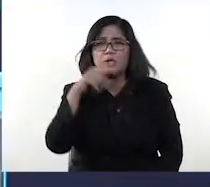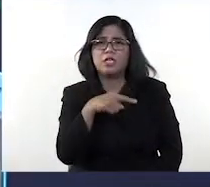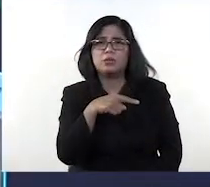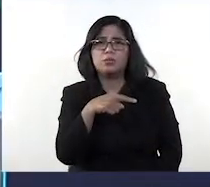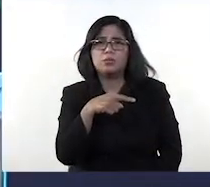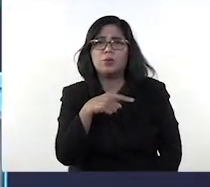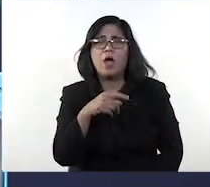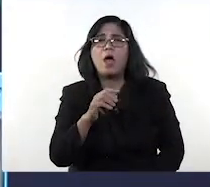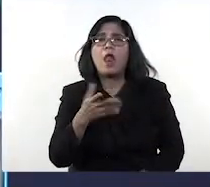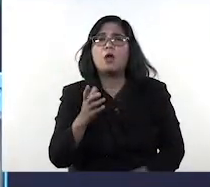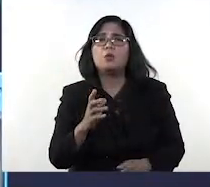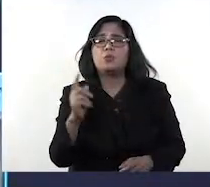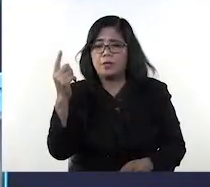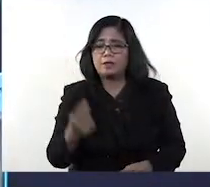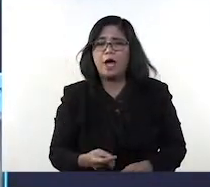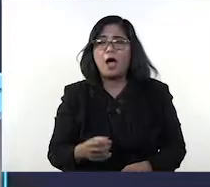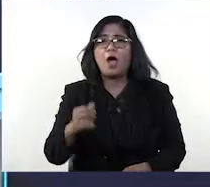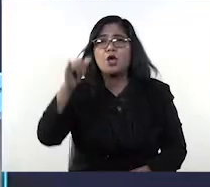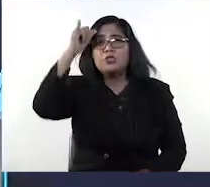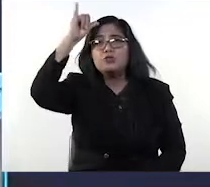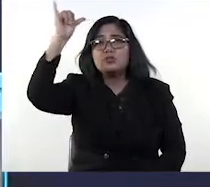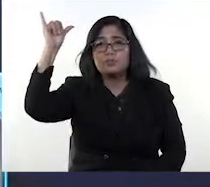kyusu mengartikan mimpinya